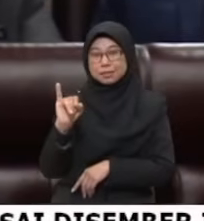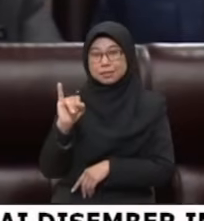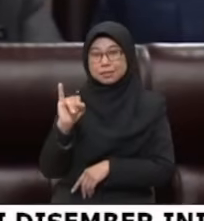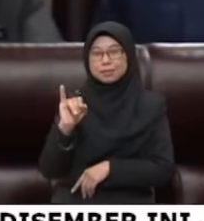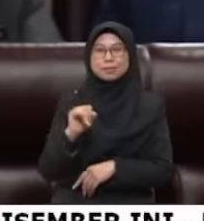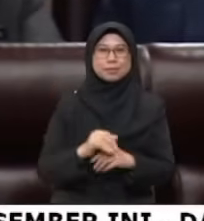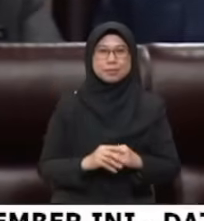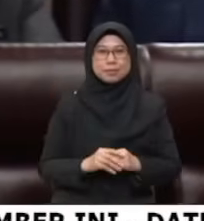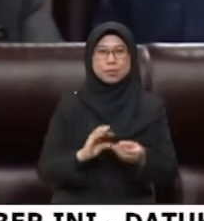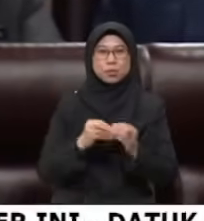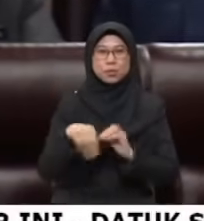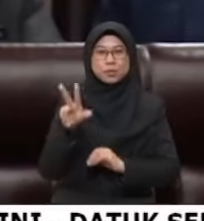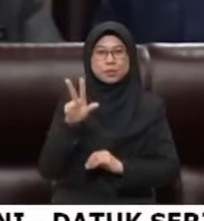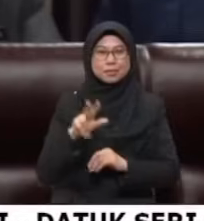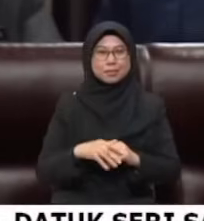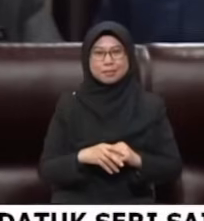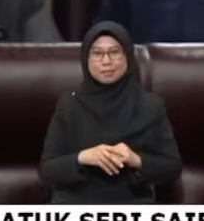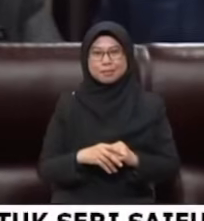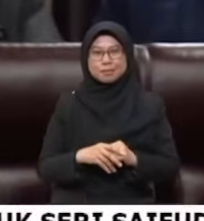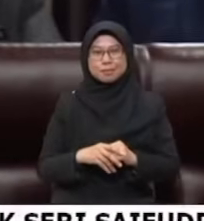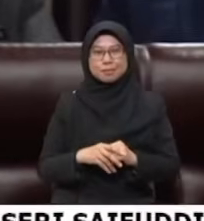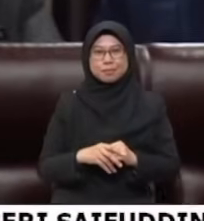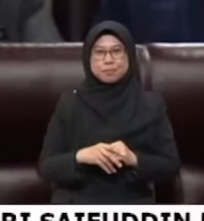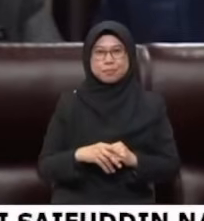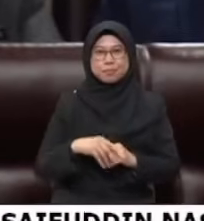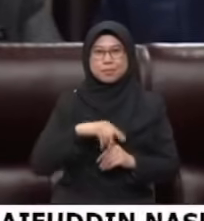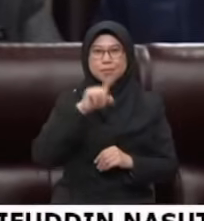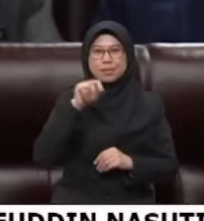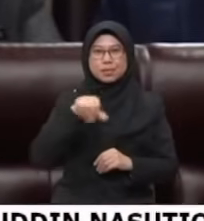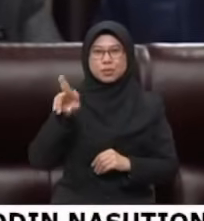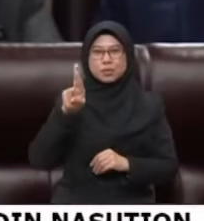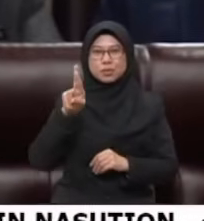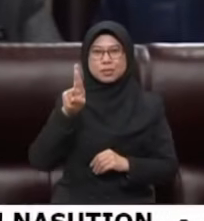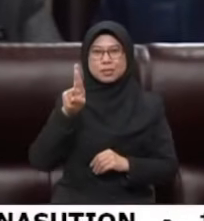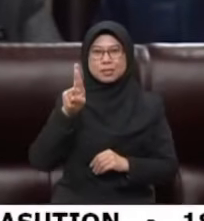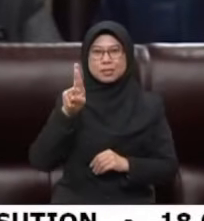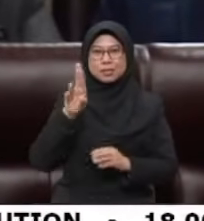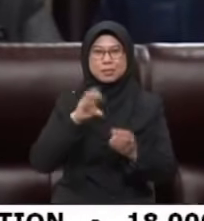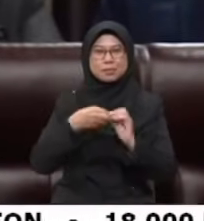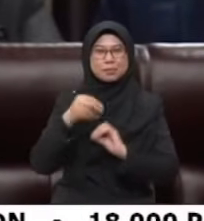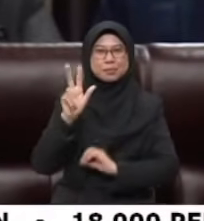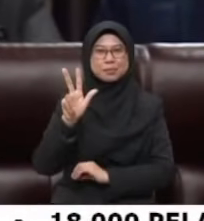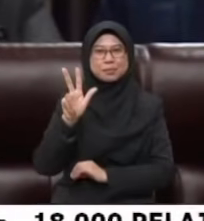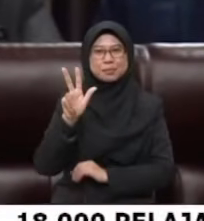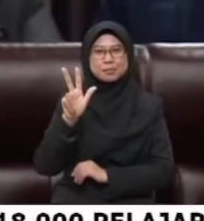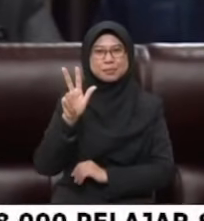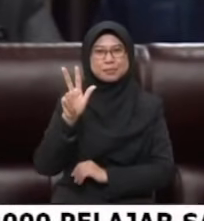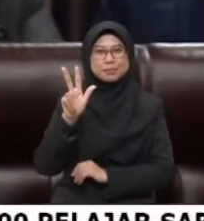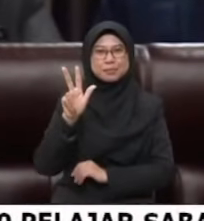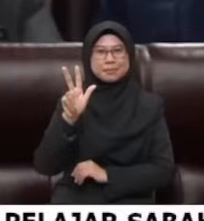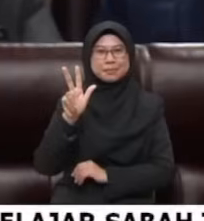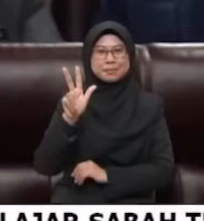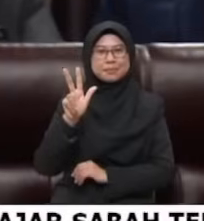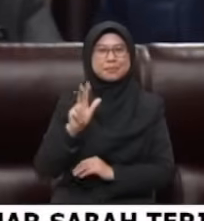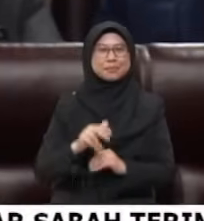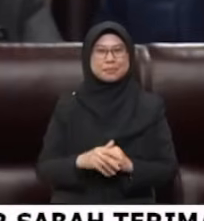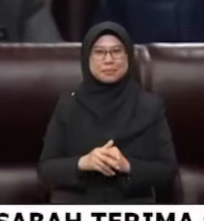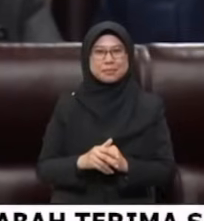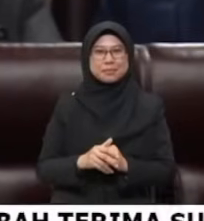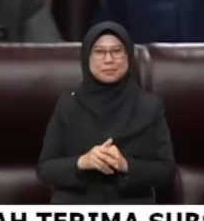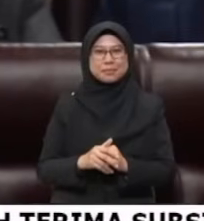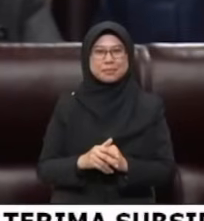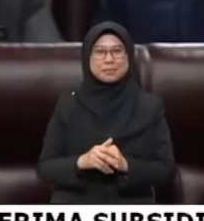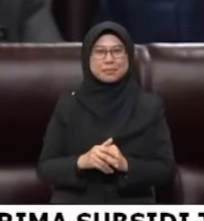ketiga eh zur yang ketiga yang